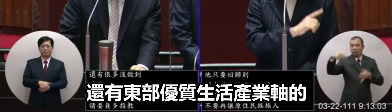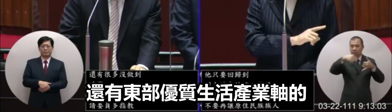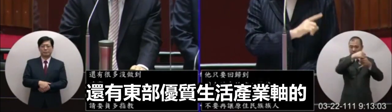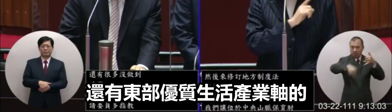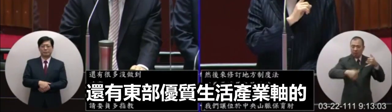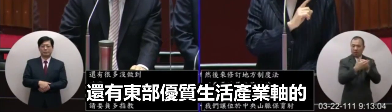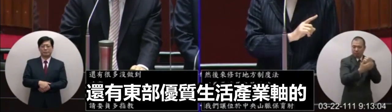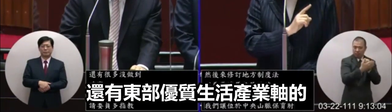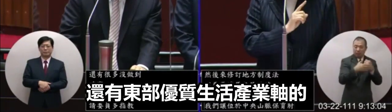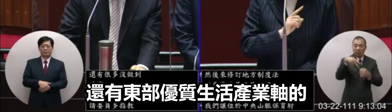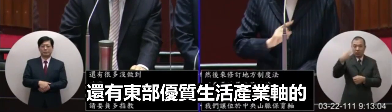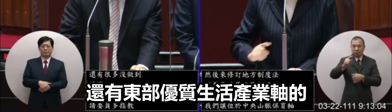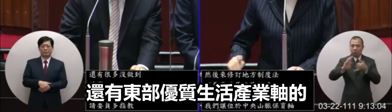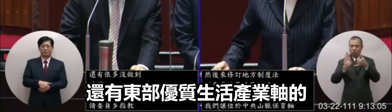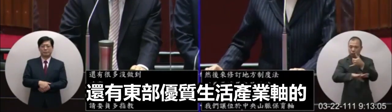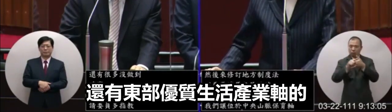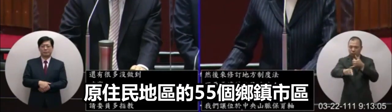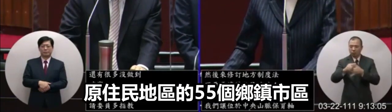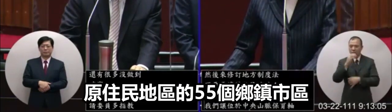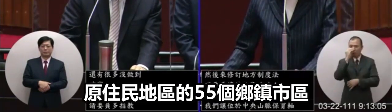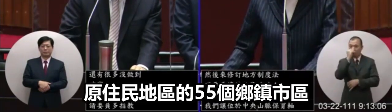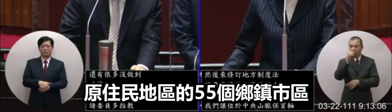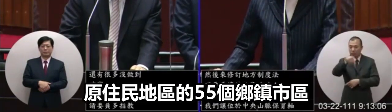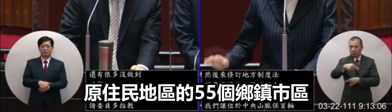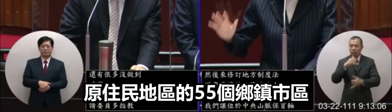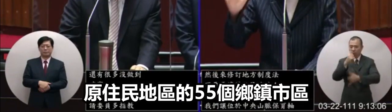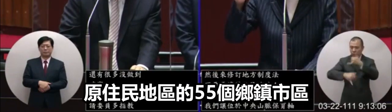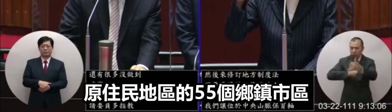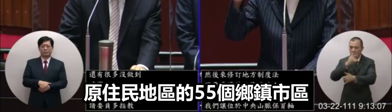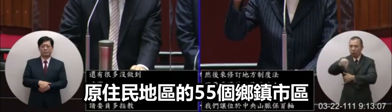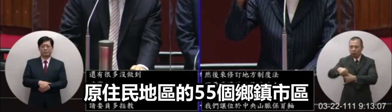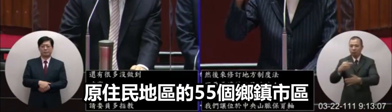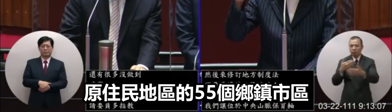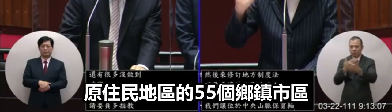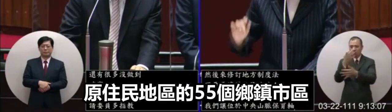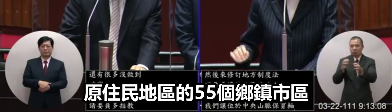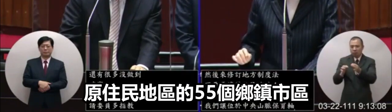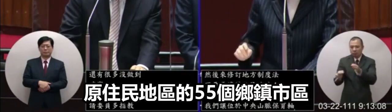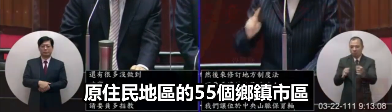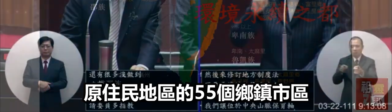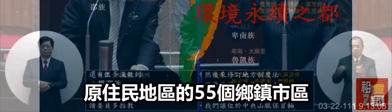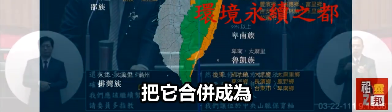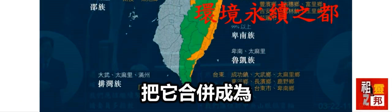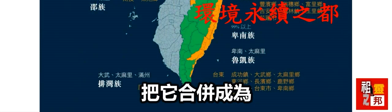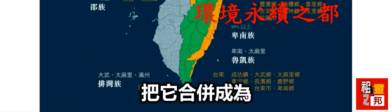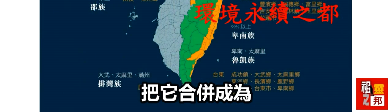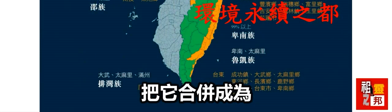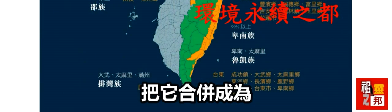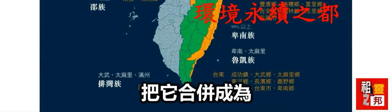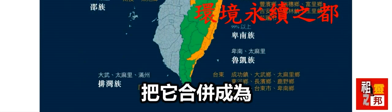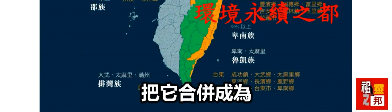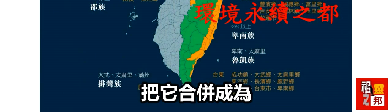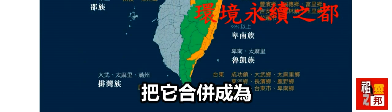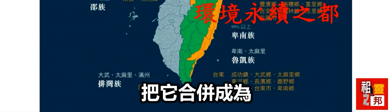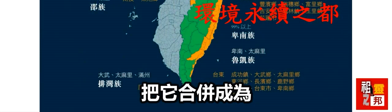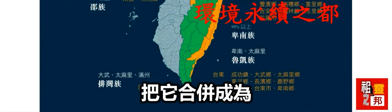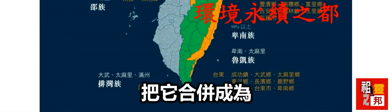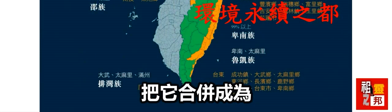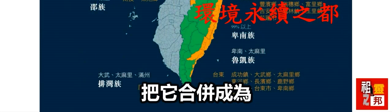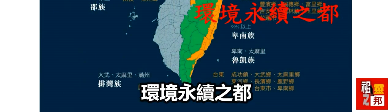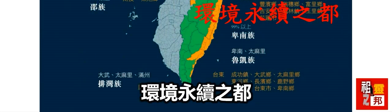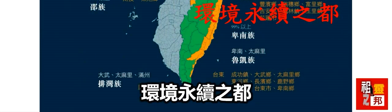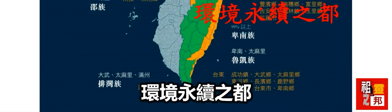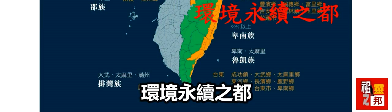部优质生活产业轴的原住民地区的55个乡镇市区，把它合并成